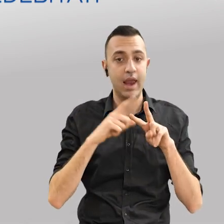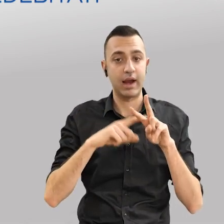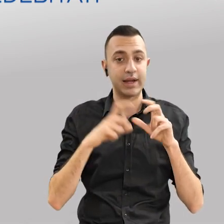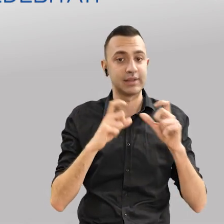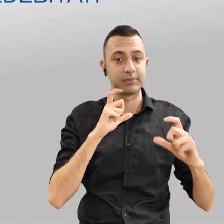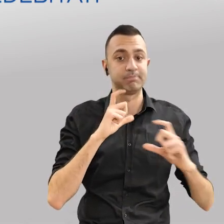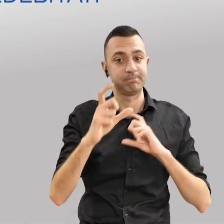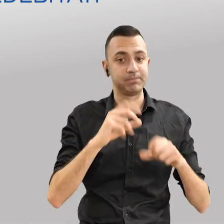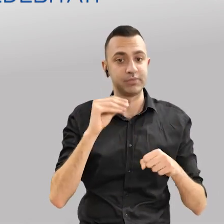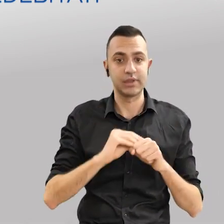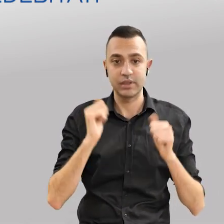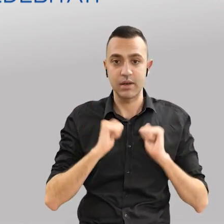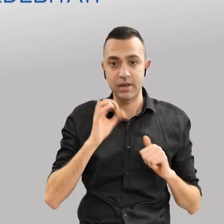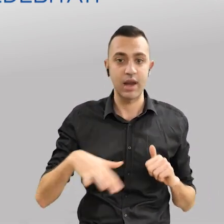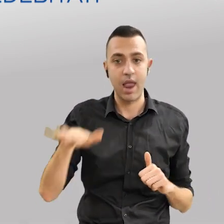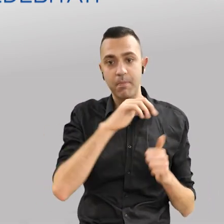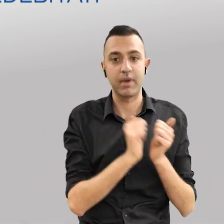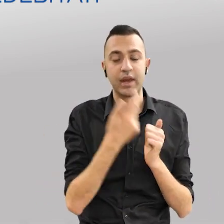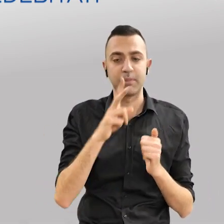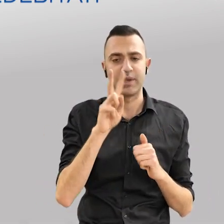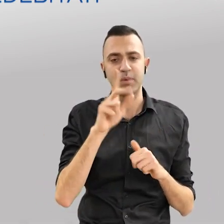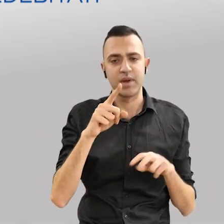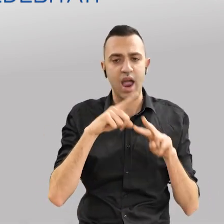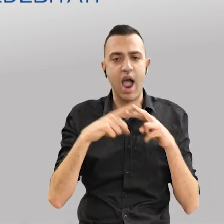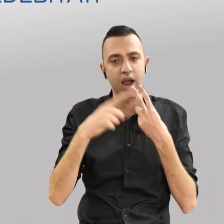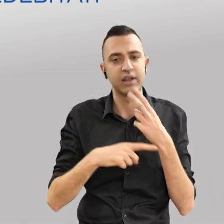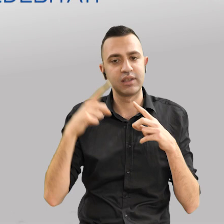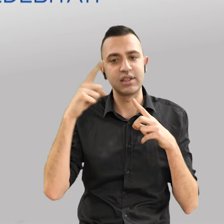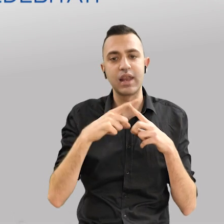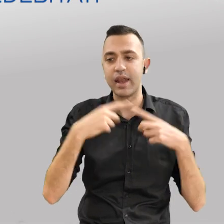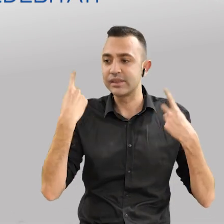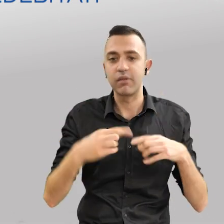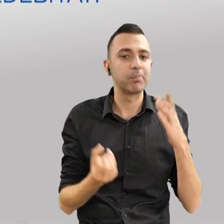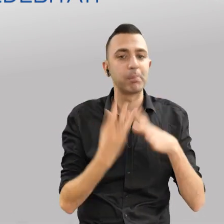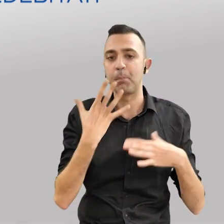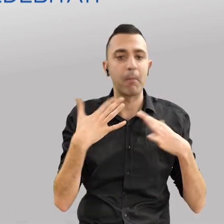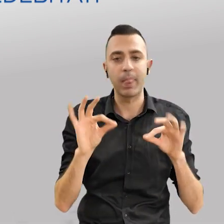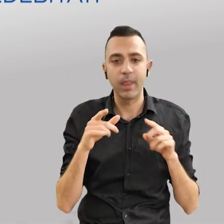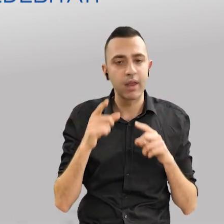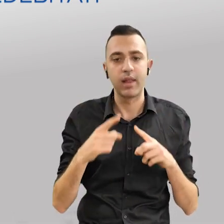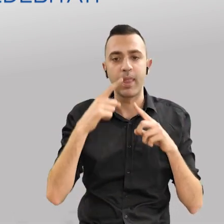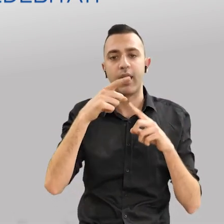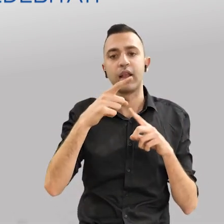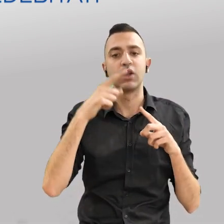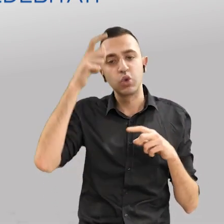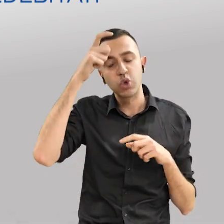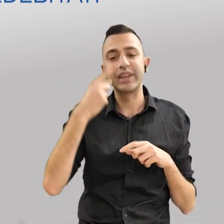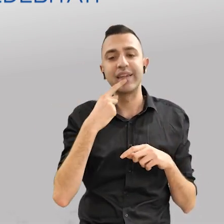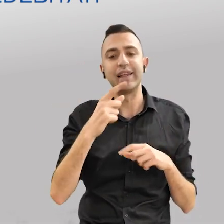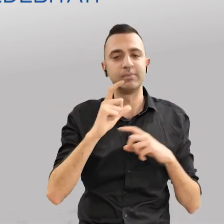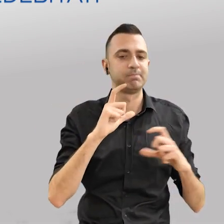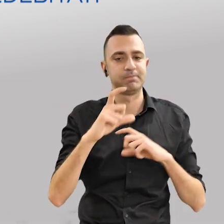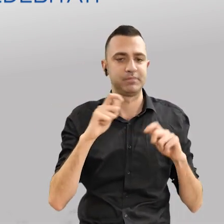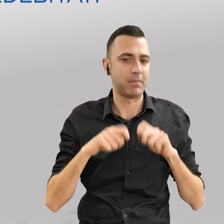soru çözümleri çalışmasında sizlerle 2021 yılı alan Yeterlik sınavında çıkmış olan Türk Dili ve Edebiyatı sorularının çözümlerini